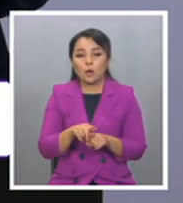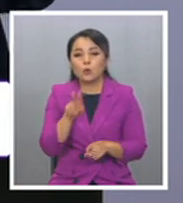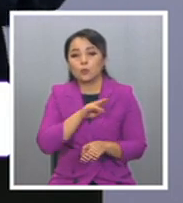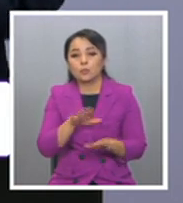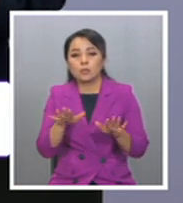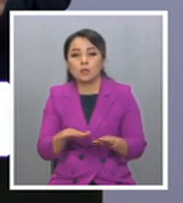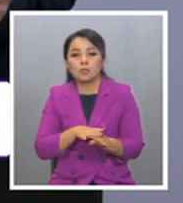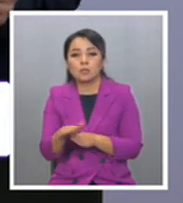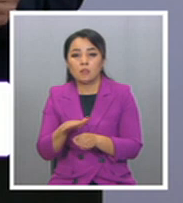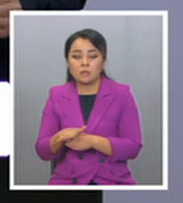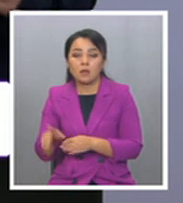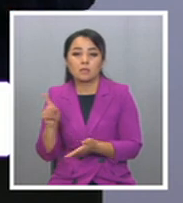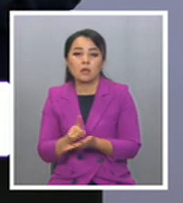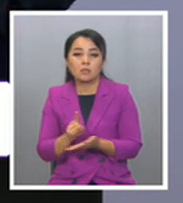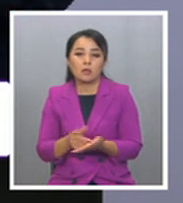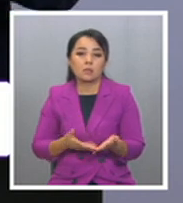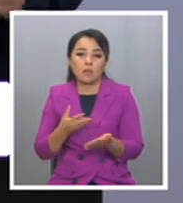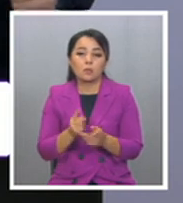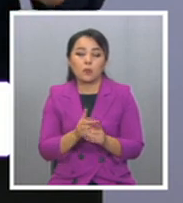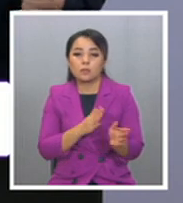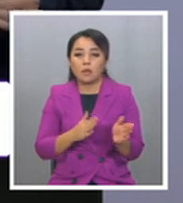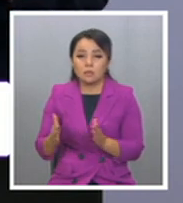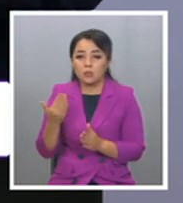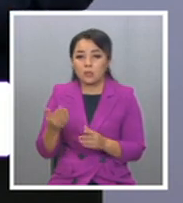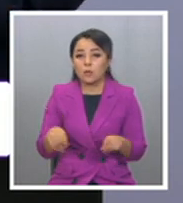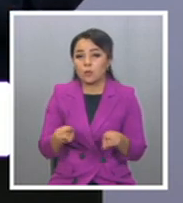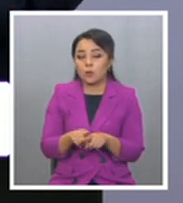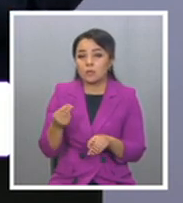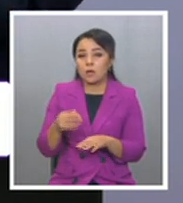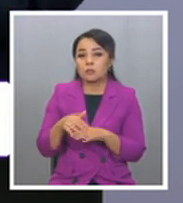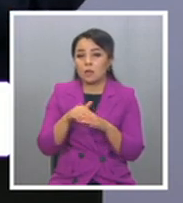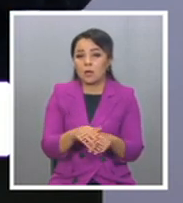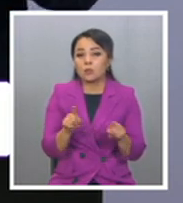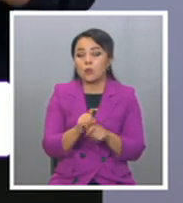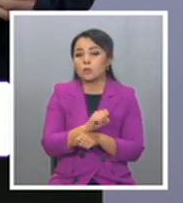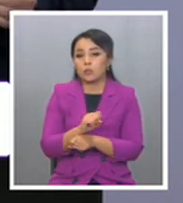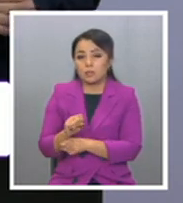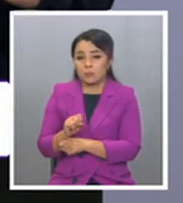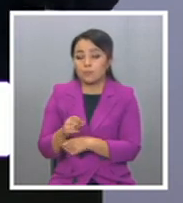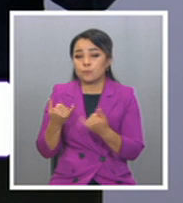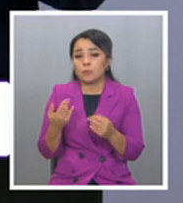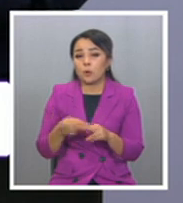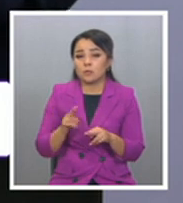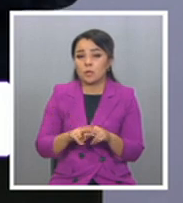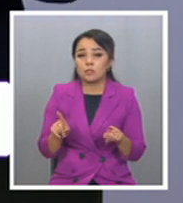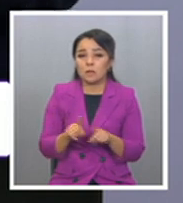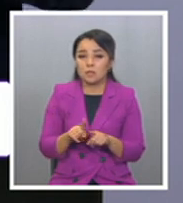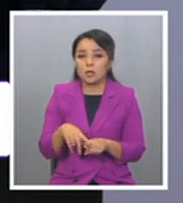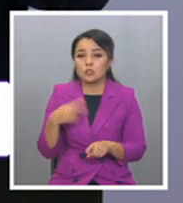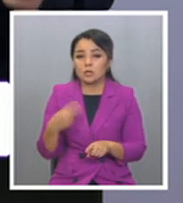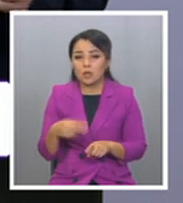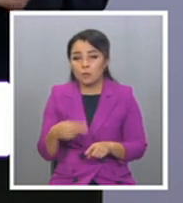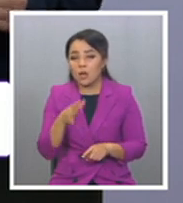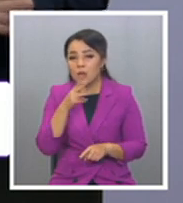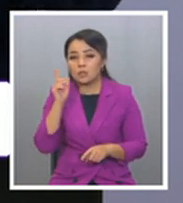істеді? Салық арқылы реттеді, сонымен қоса оларды қаржыландыруды тоқтатты. Міне осылайша 20-шы ғасырдың